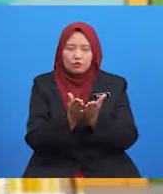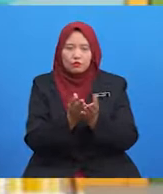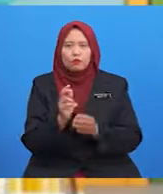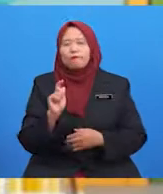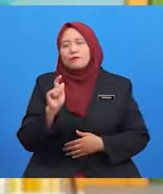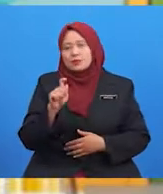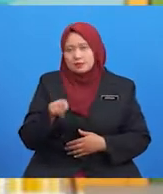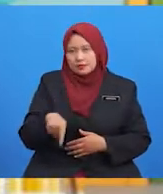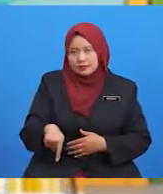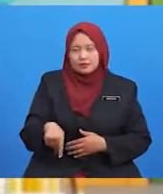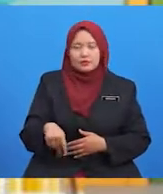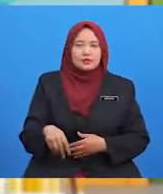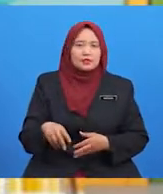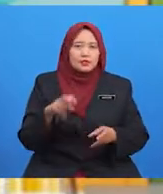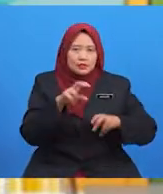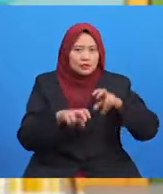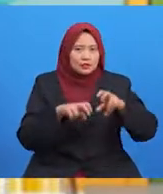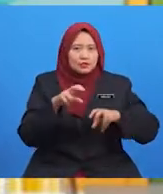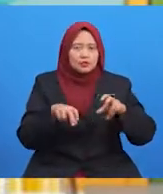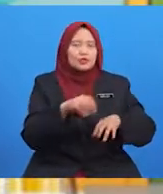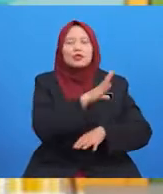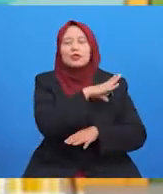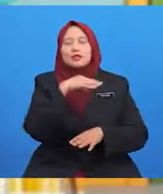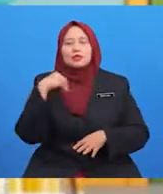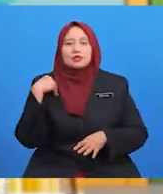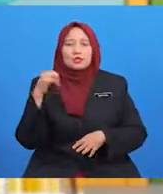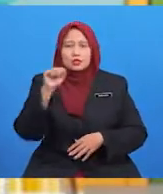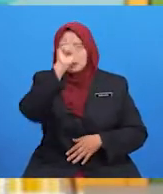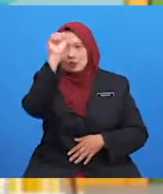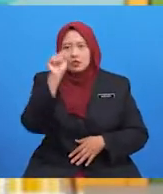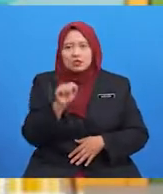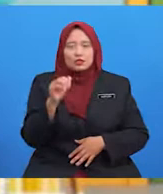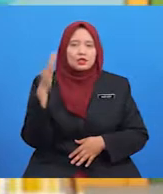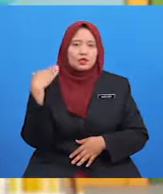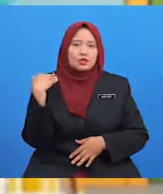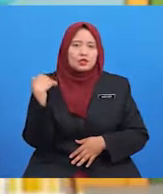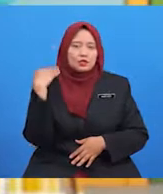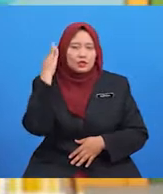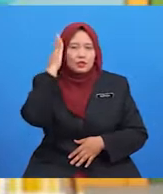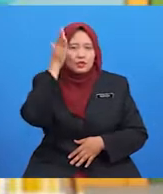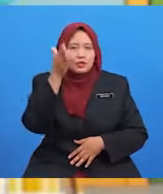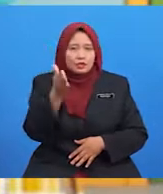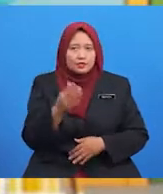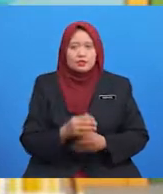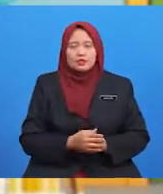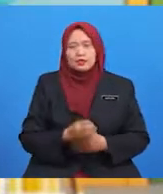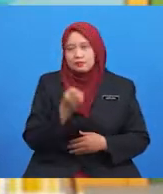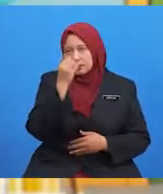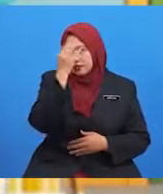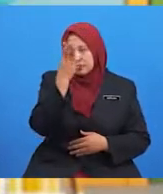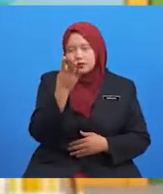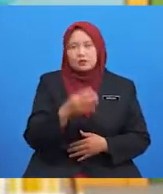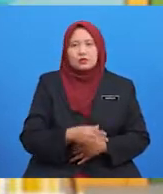dikaji dan soalan-soalannya akan dikemukakan dalam Kesusasteraan Melayu